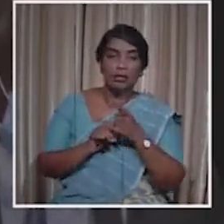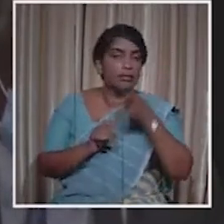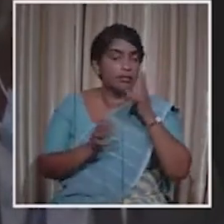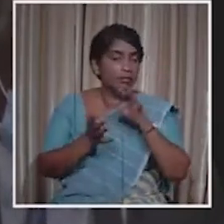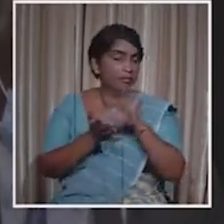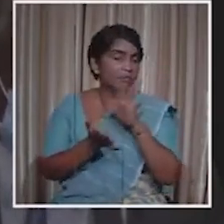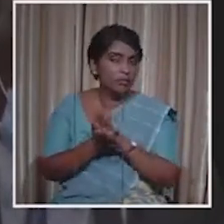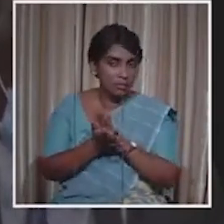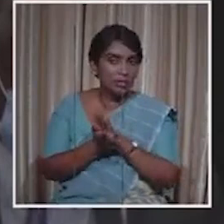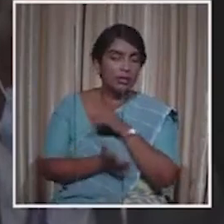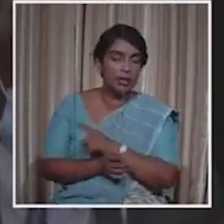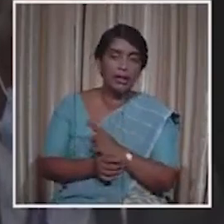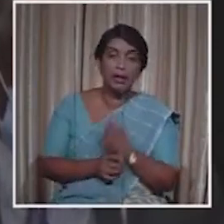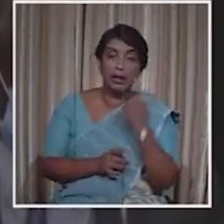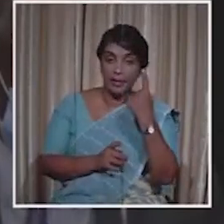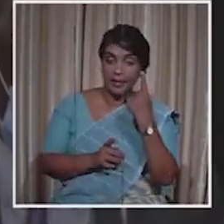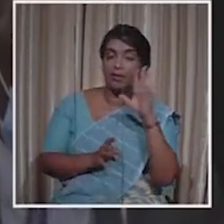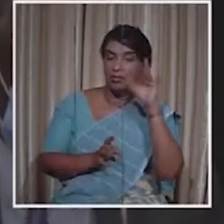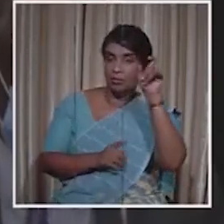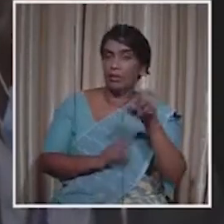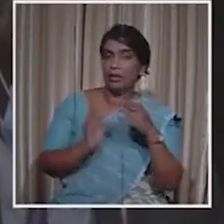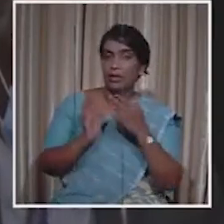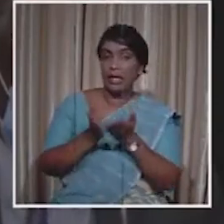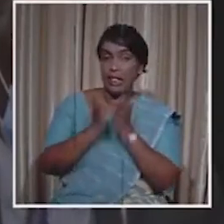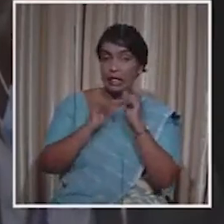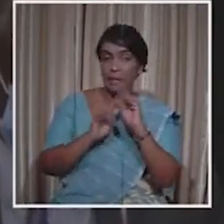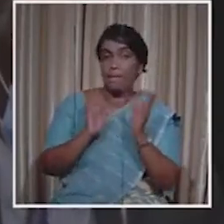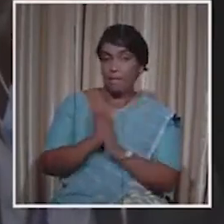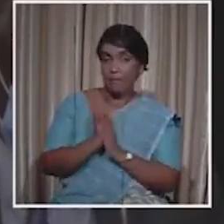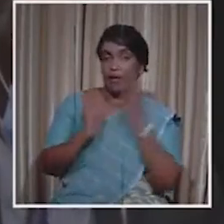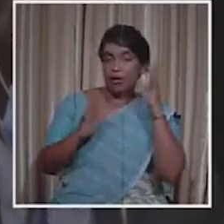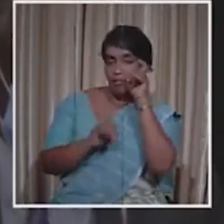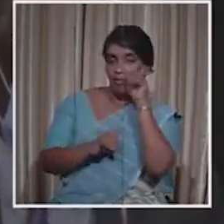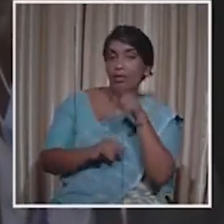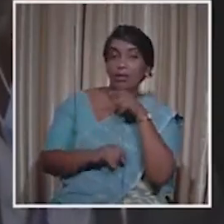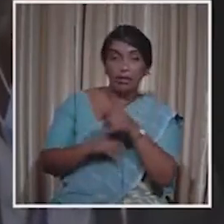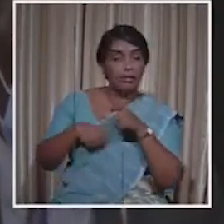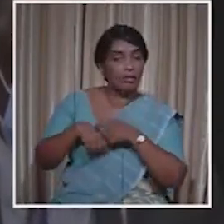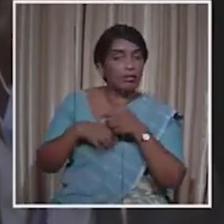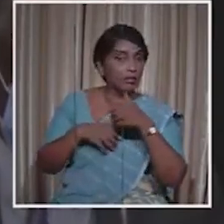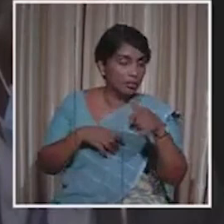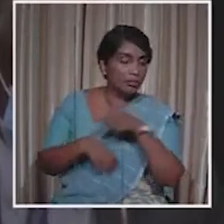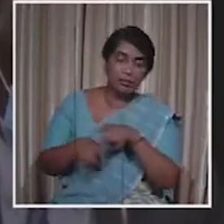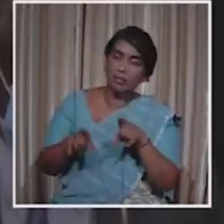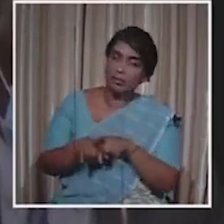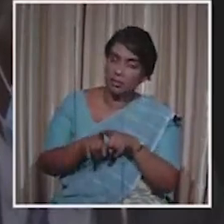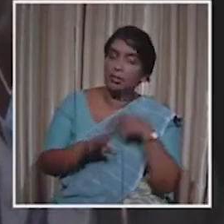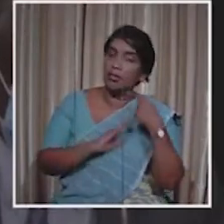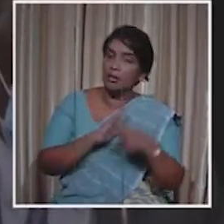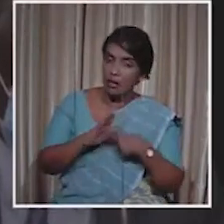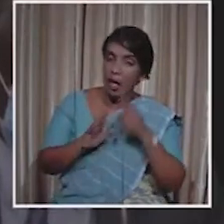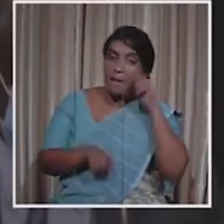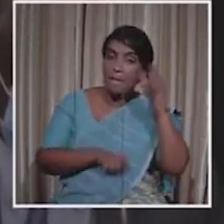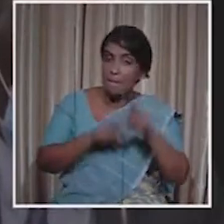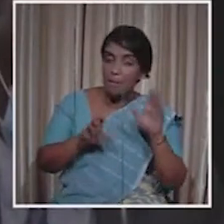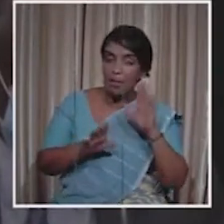ஒருவராக இந்த நரேந்திர மோடி அவர்களையும் இந்த உலகம் பார்க்கிறது. ஆகவே இவருடைய காலத்தில் ஈழத்தமிழர்கள் இந்த மண்ணிலே படுகிற துன்பங்களையும், அவர்கள்